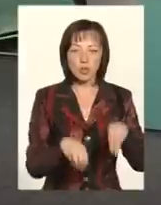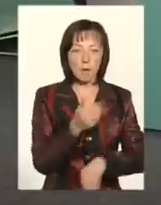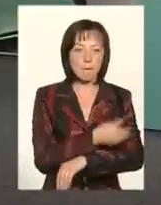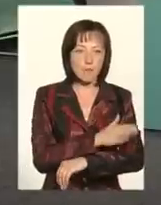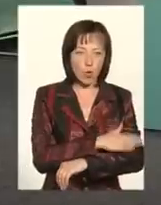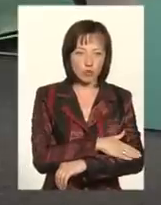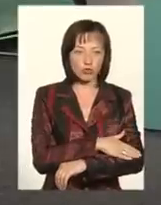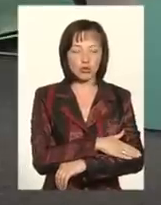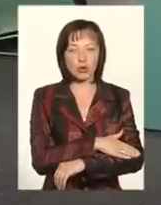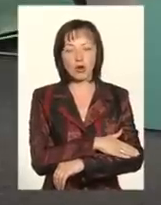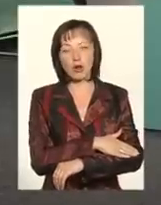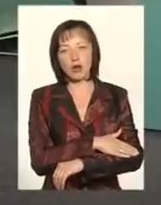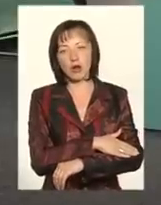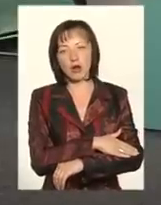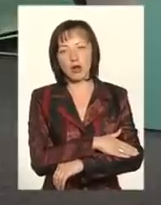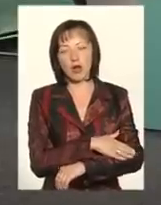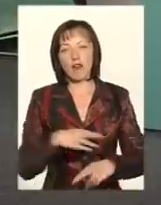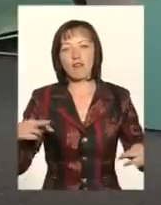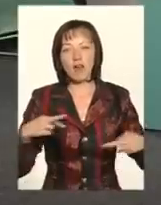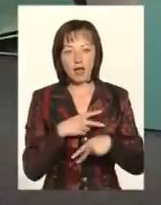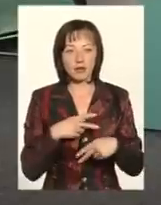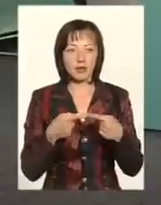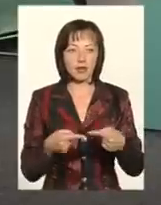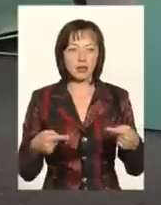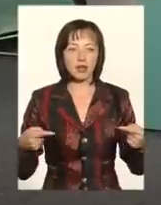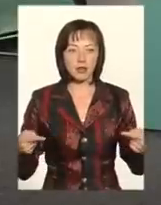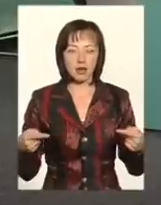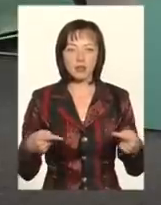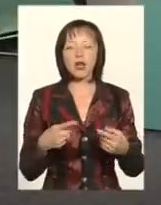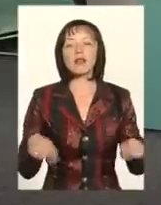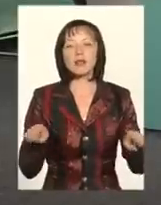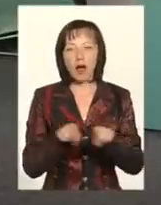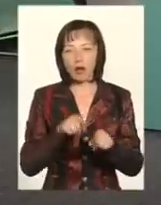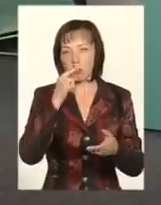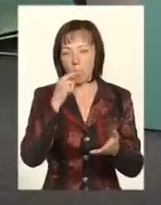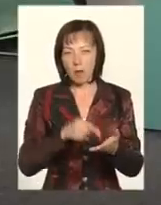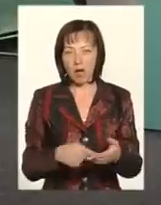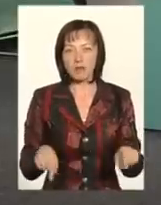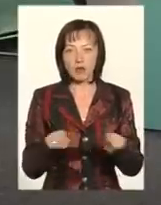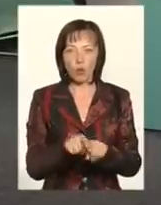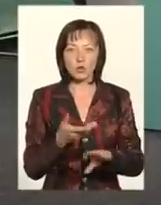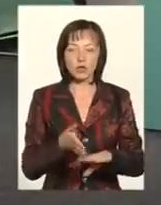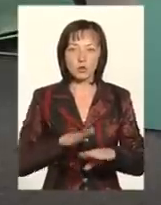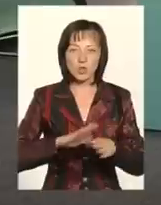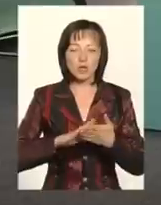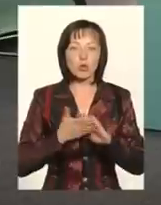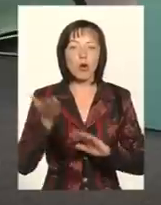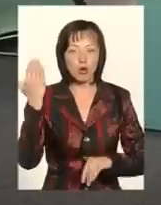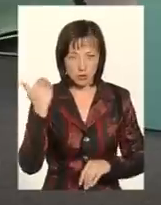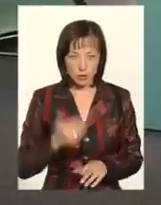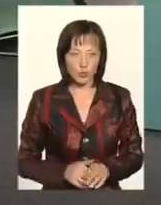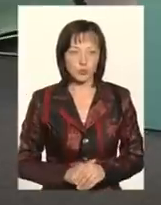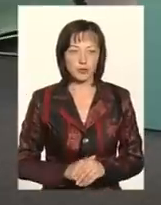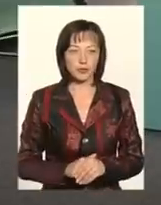Польща Венгрія Ну і так дальше які також попали у таку складну ситуацію